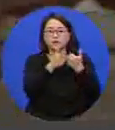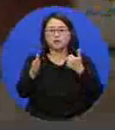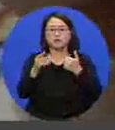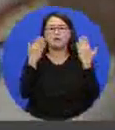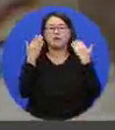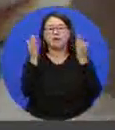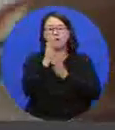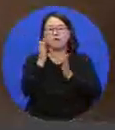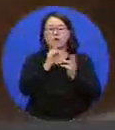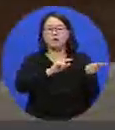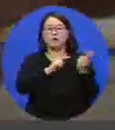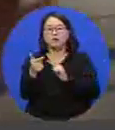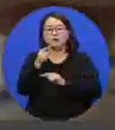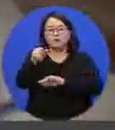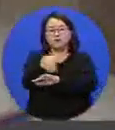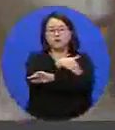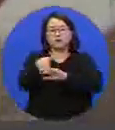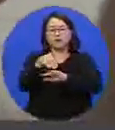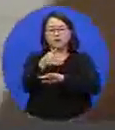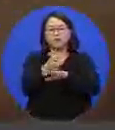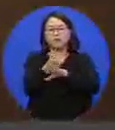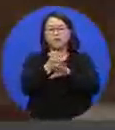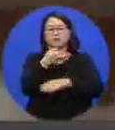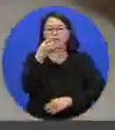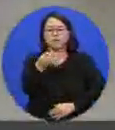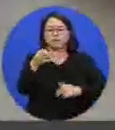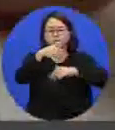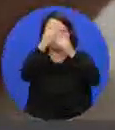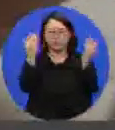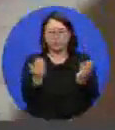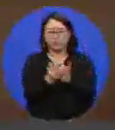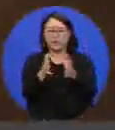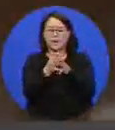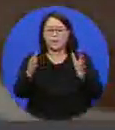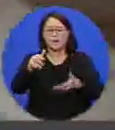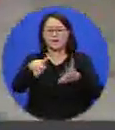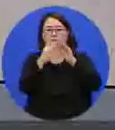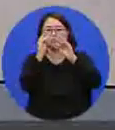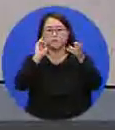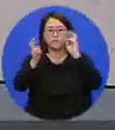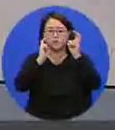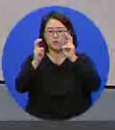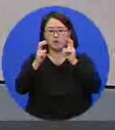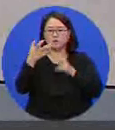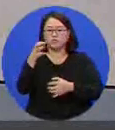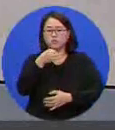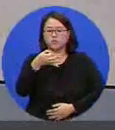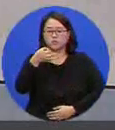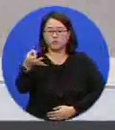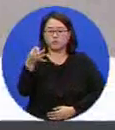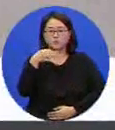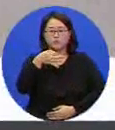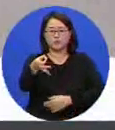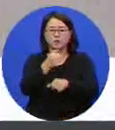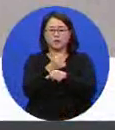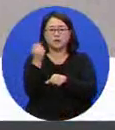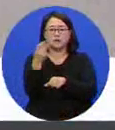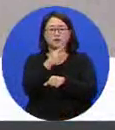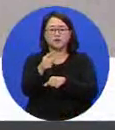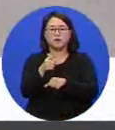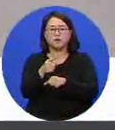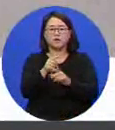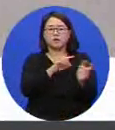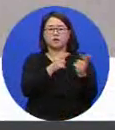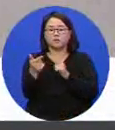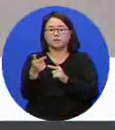아파트 건설회사들이 부담하고 교육청이 운영 관리만 책임집니다. 부담은 전액 그